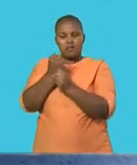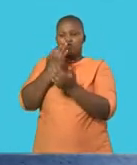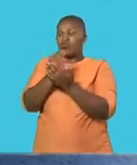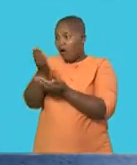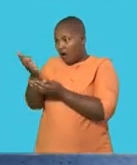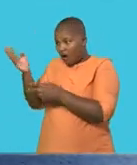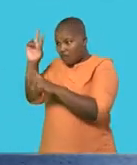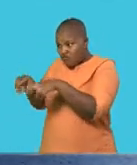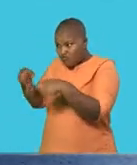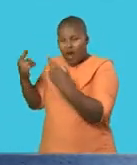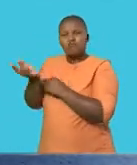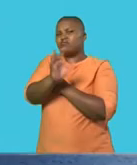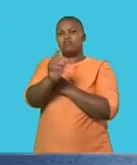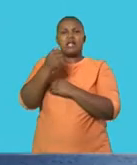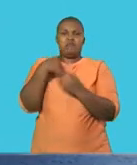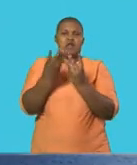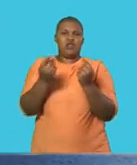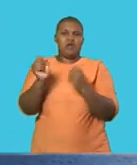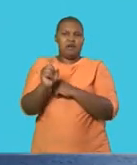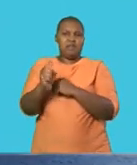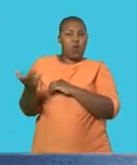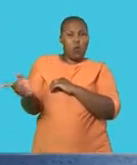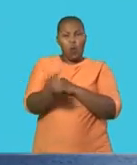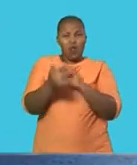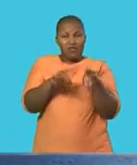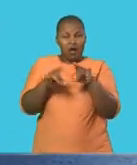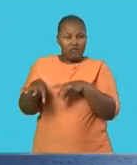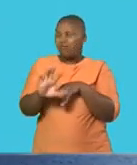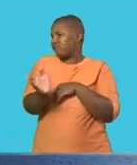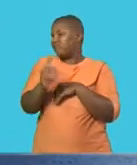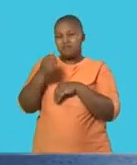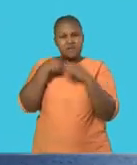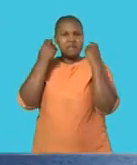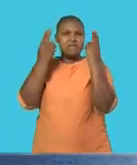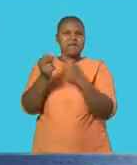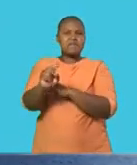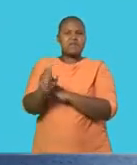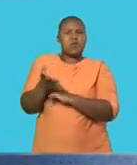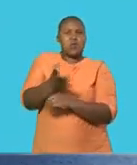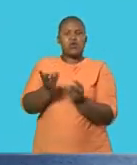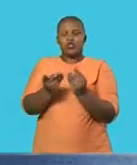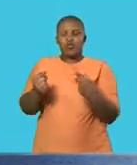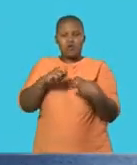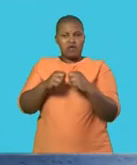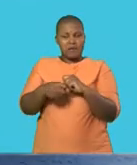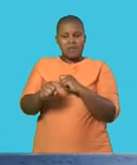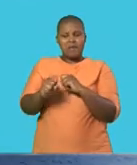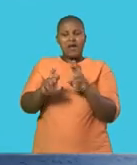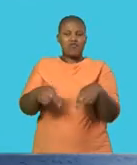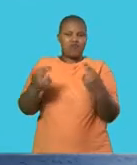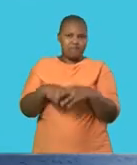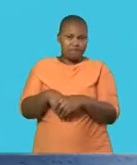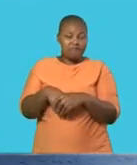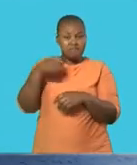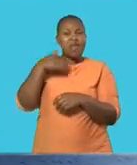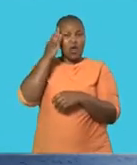sikhona isixazululo, baphile abanye abantu, akufanelanga ukuthi sife sonke ngoba ngingalimali. So ngisukunyiswe yiloko ke ukuthi abantu mabesacabanga ukuthi abasukume, mina